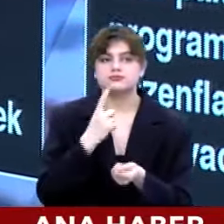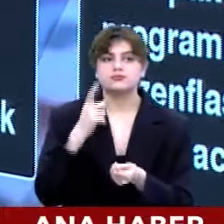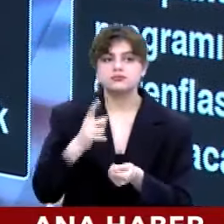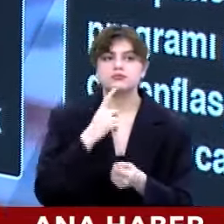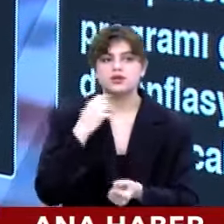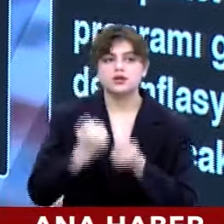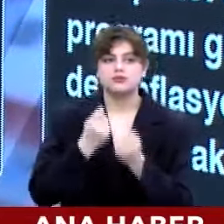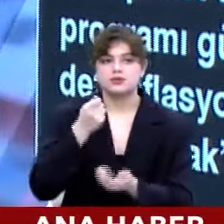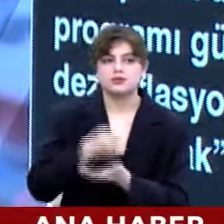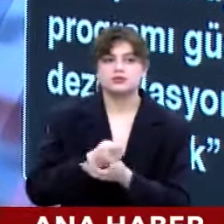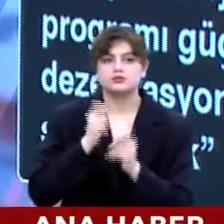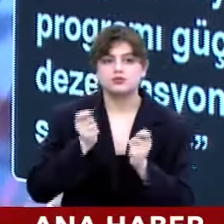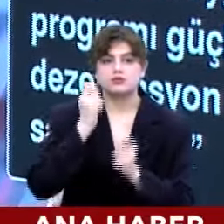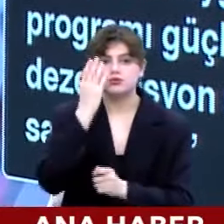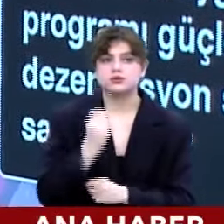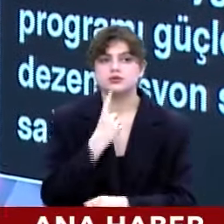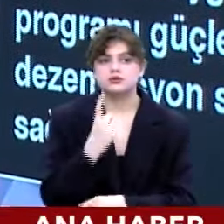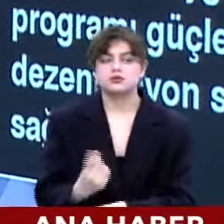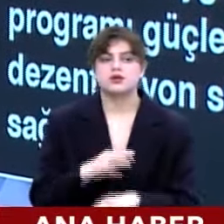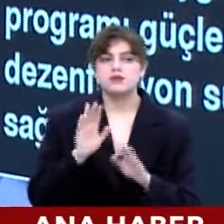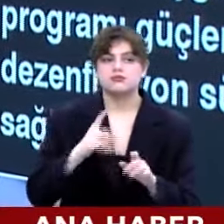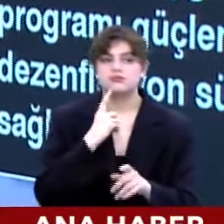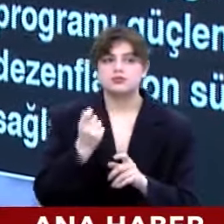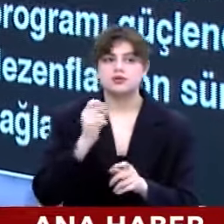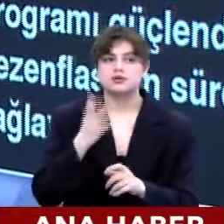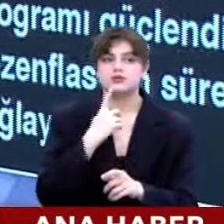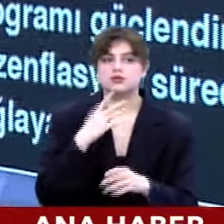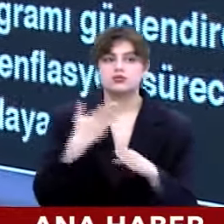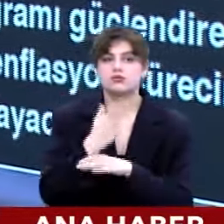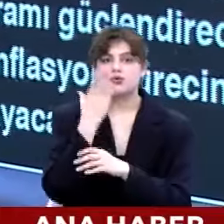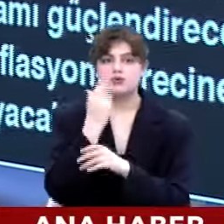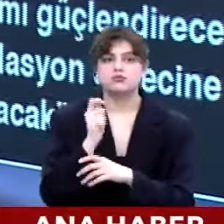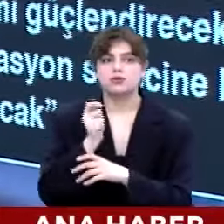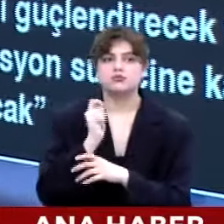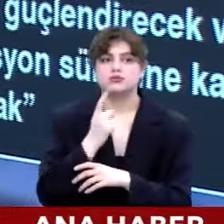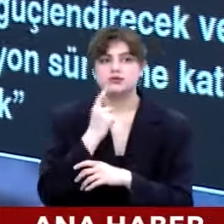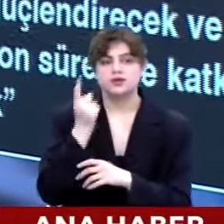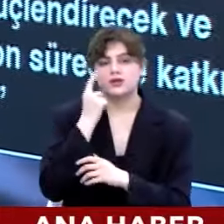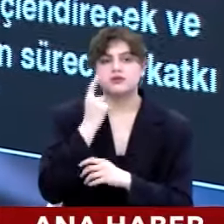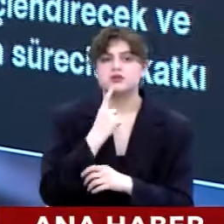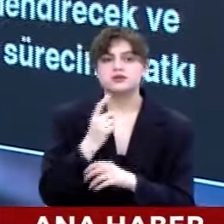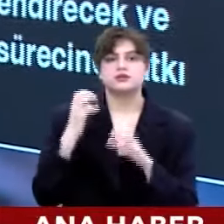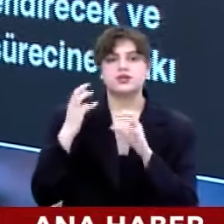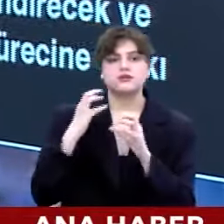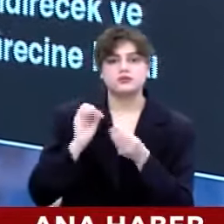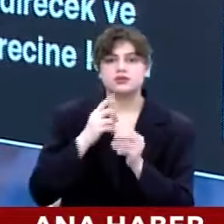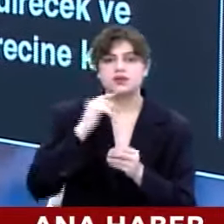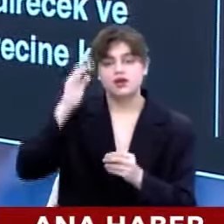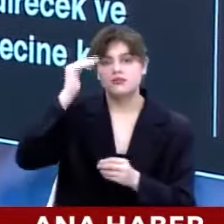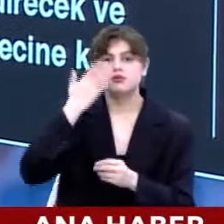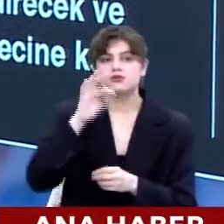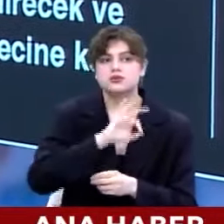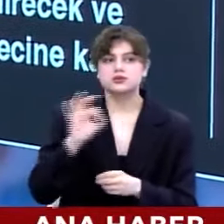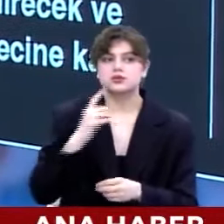bir ulaşım ücreti ödemek zorunda kalacaksınız. Ama burada biraz objektif olalım. Yani bu kamuda servis meselesi Amerika'da da